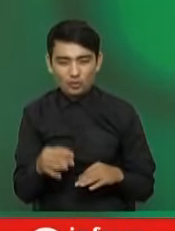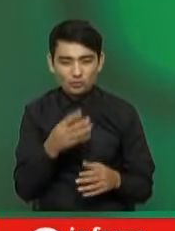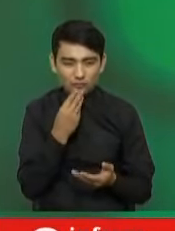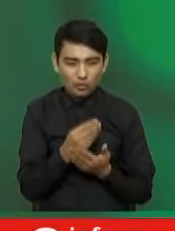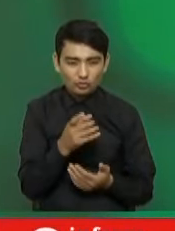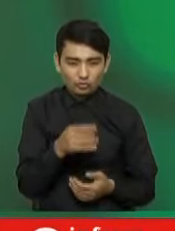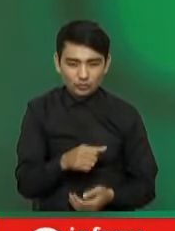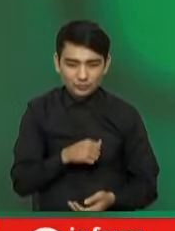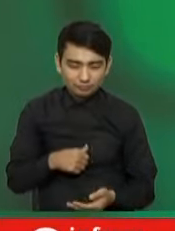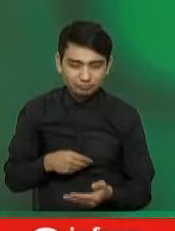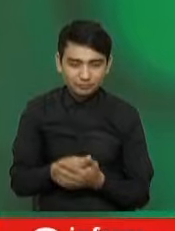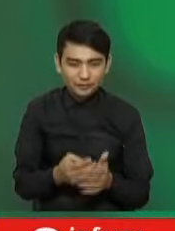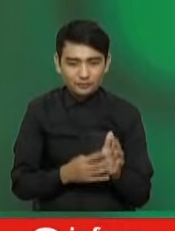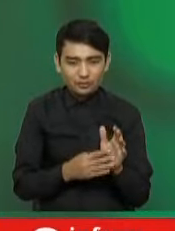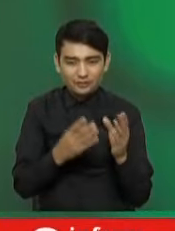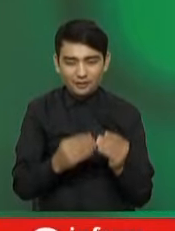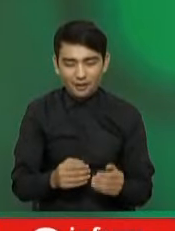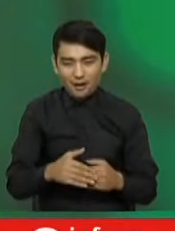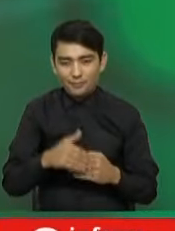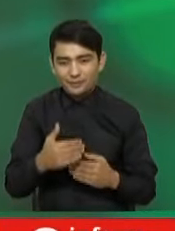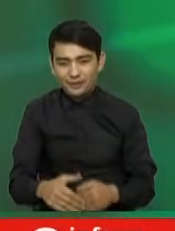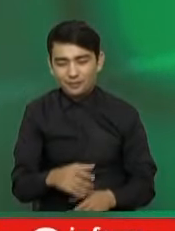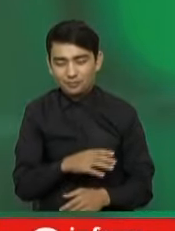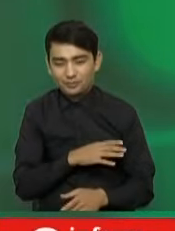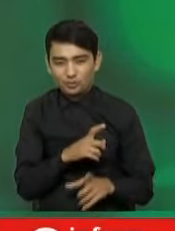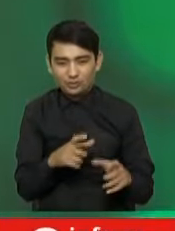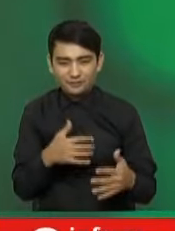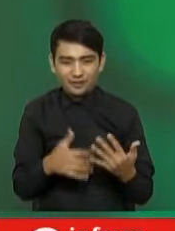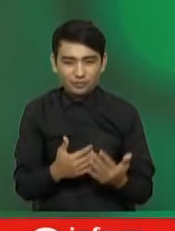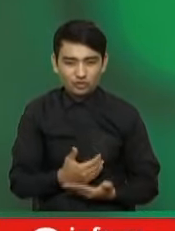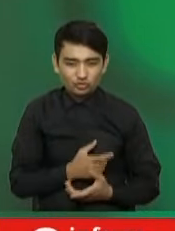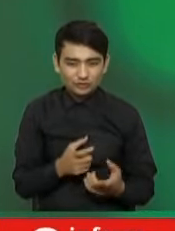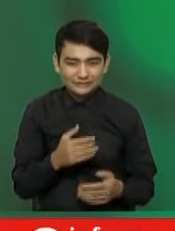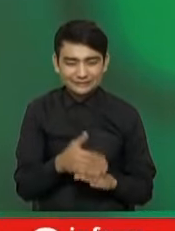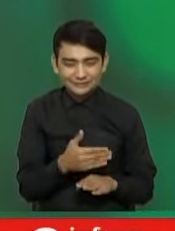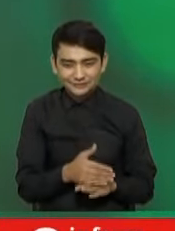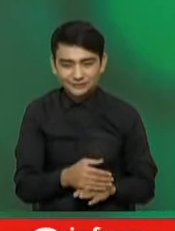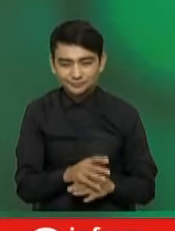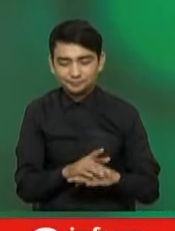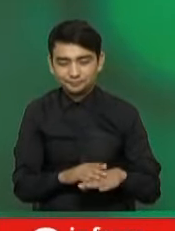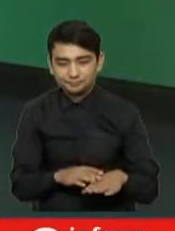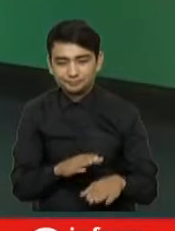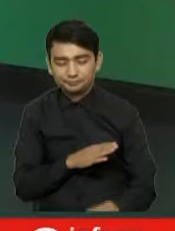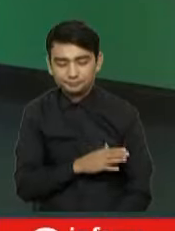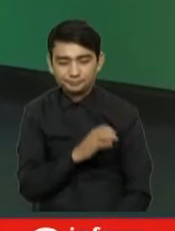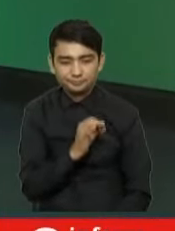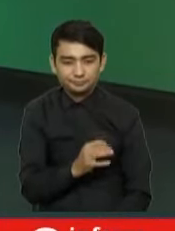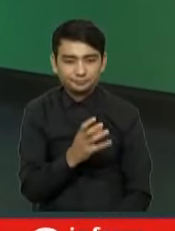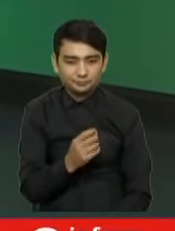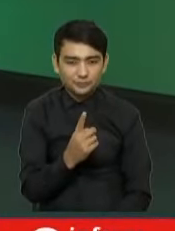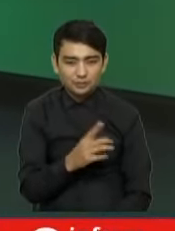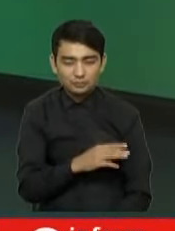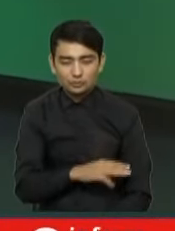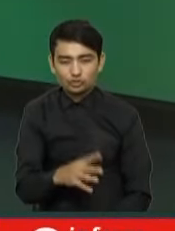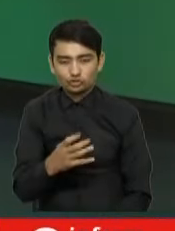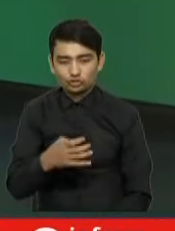есебінен төлемін 90 күннен аса мерзімге кешіктірген әлеуметтік осал топ өкілдерінің кредитін кешірген. Сондай-ақ 1